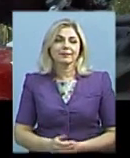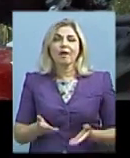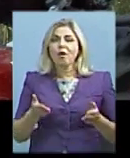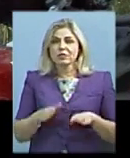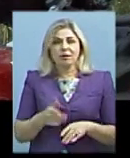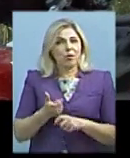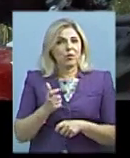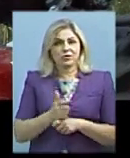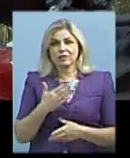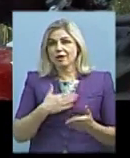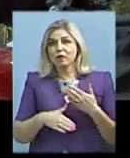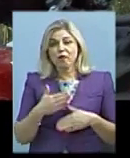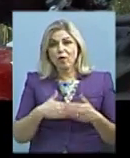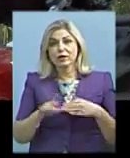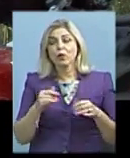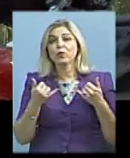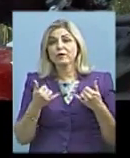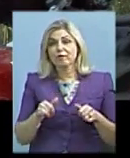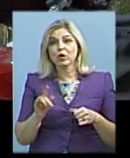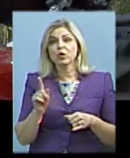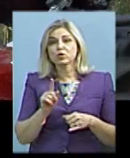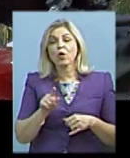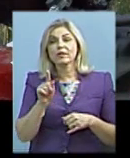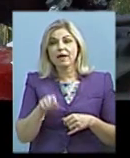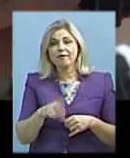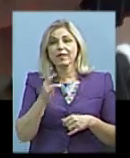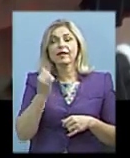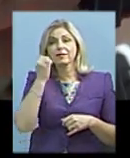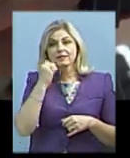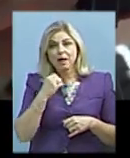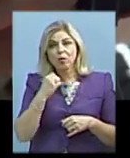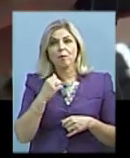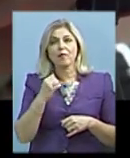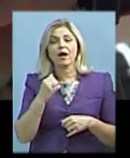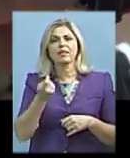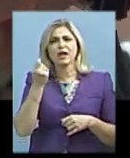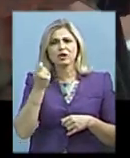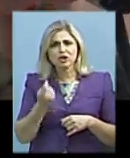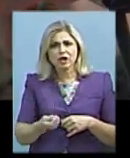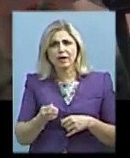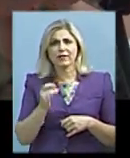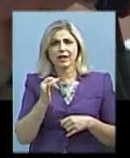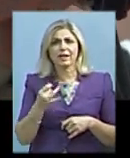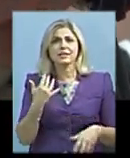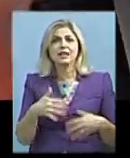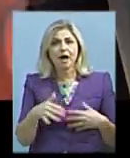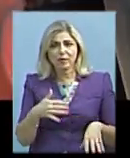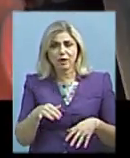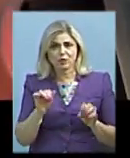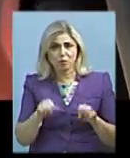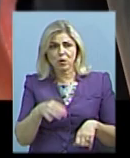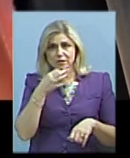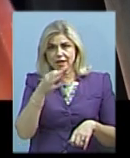дуже задоволеними і здивованими, що навіть на старому, найдешевшому, найслабкішому, можна